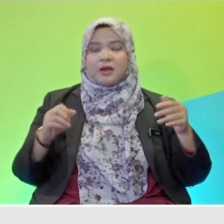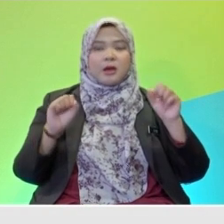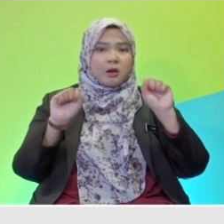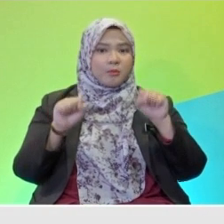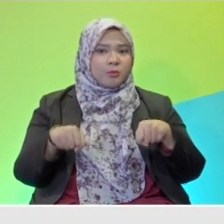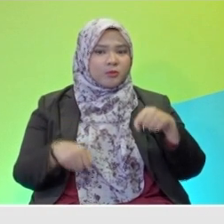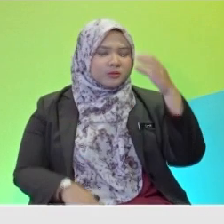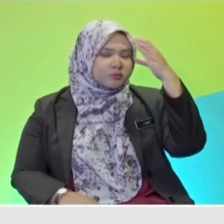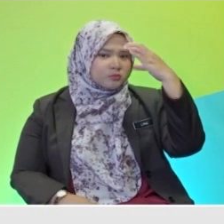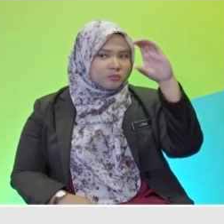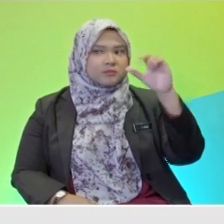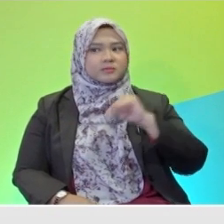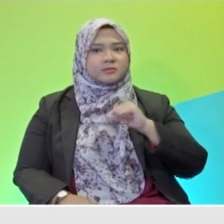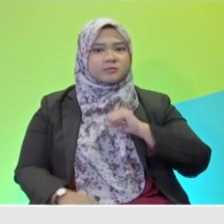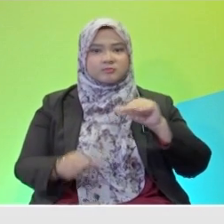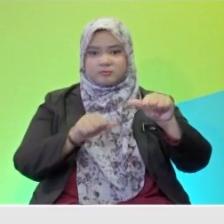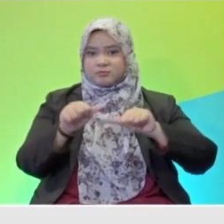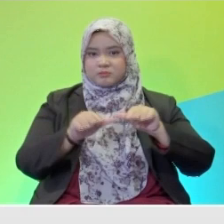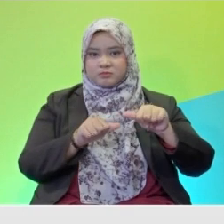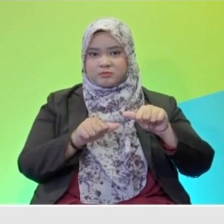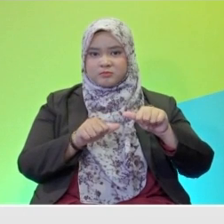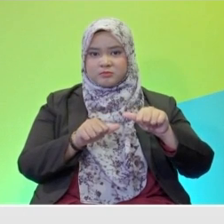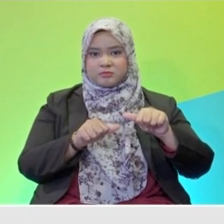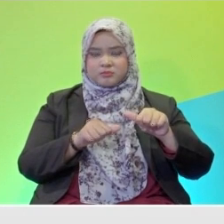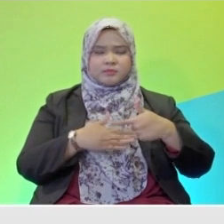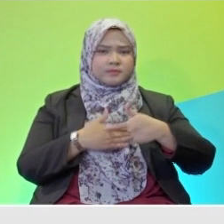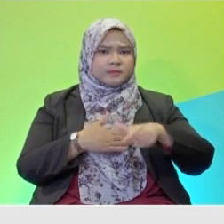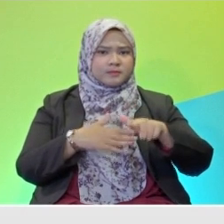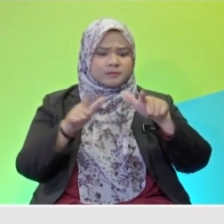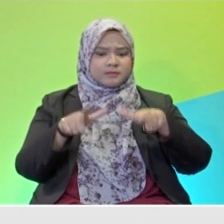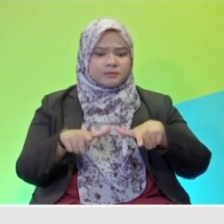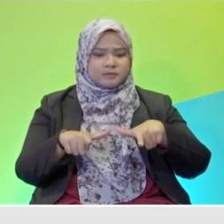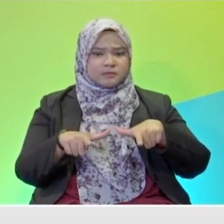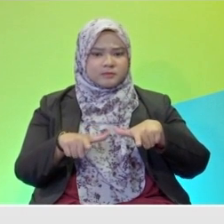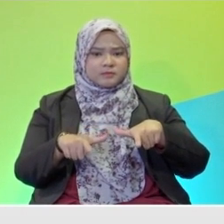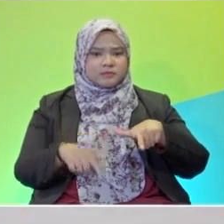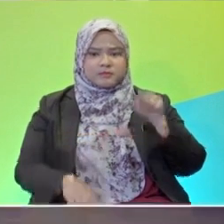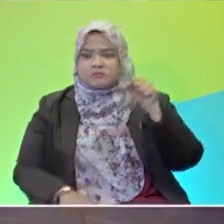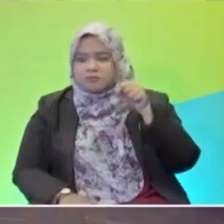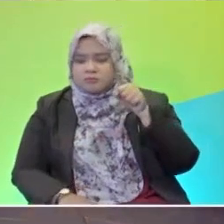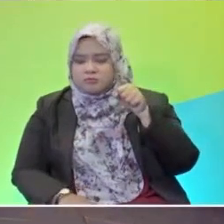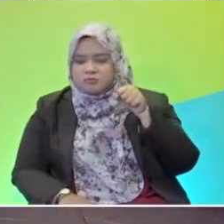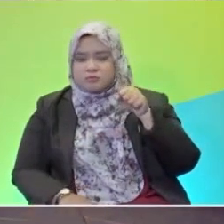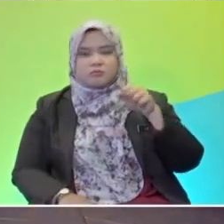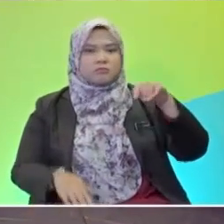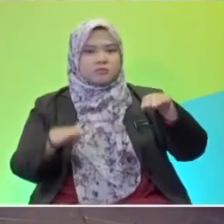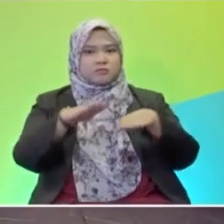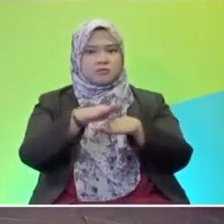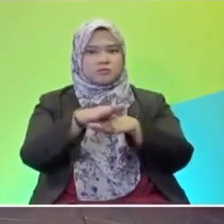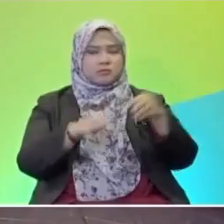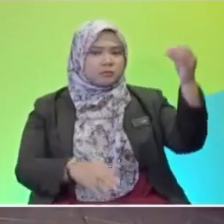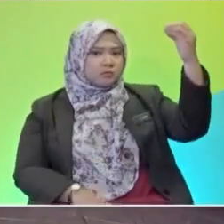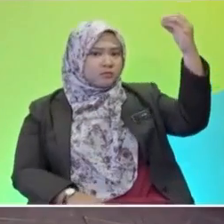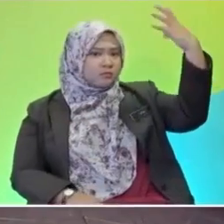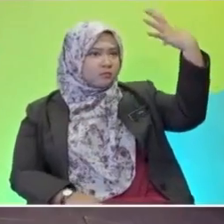tiba-tiba mancis tersebut boleh terbakar Mengapakah mancis tersebut boleh terbakar Oke jawabannya